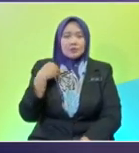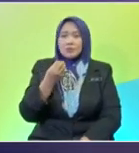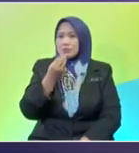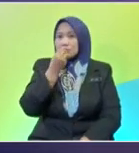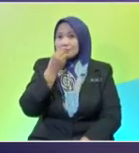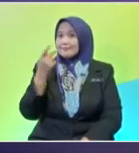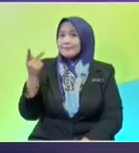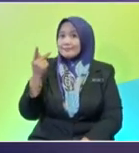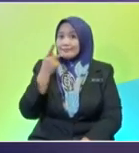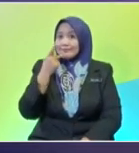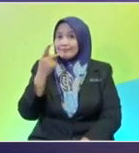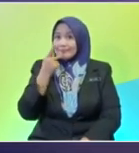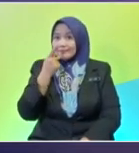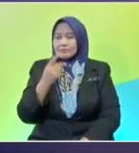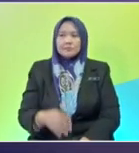berkhasiatku